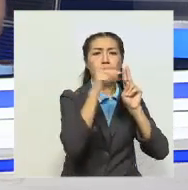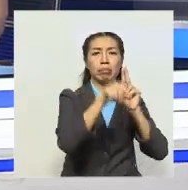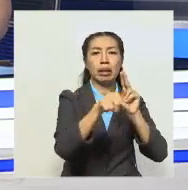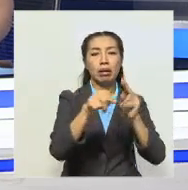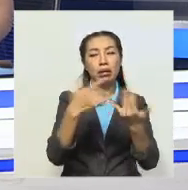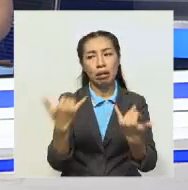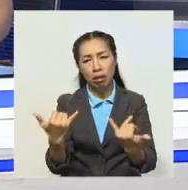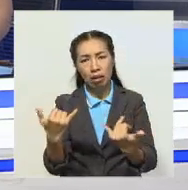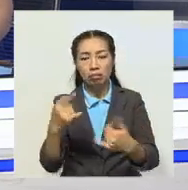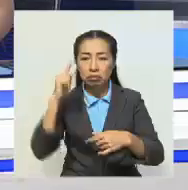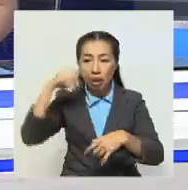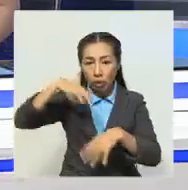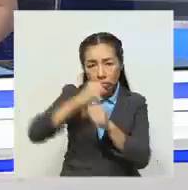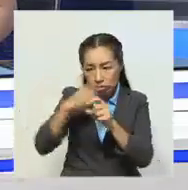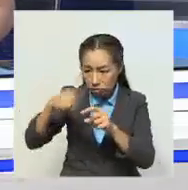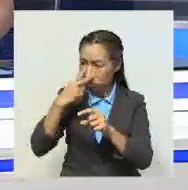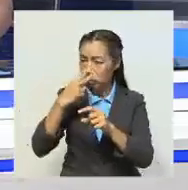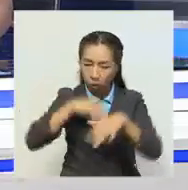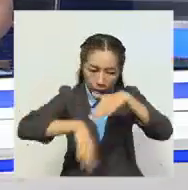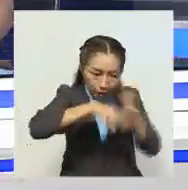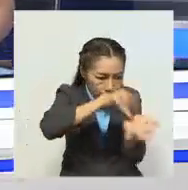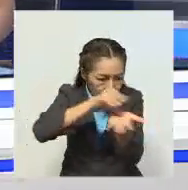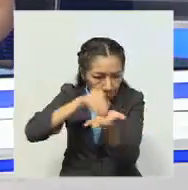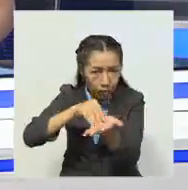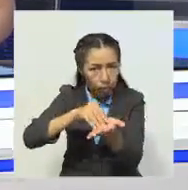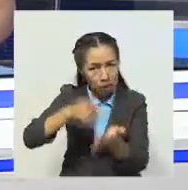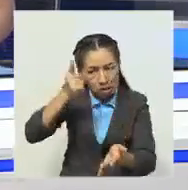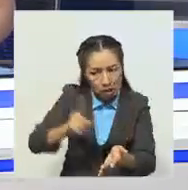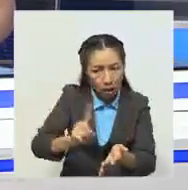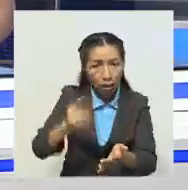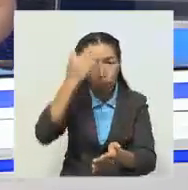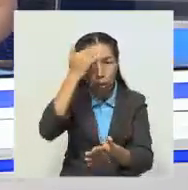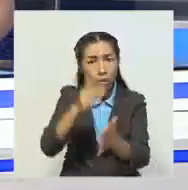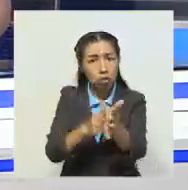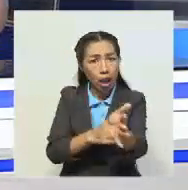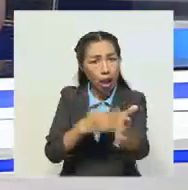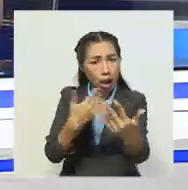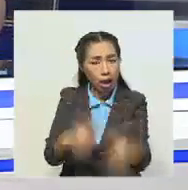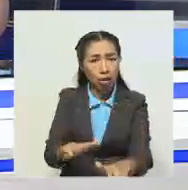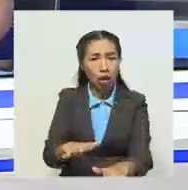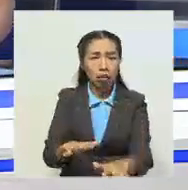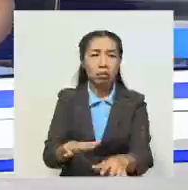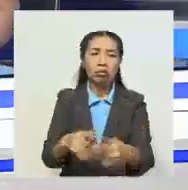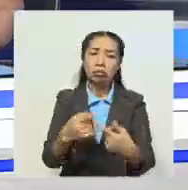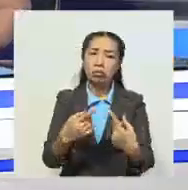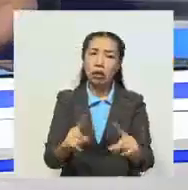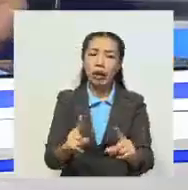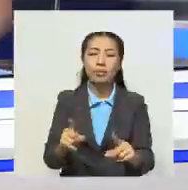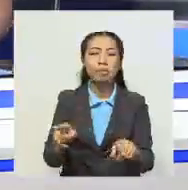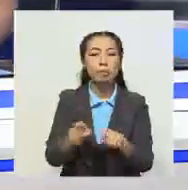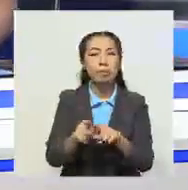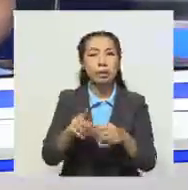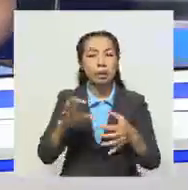ทุกฝ่ายกำลังหาข้อเท็จจริงรวบรวมพยานหลักฐานเนื่องจากว่าเรื่องดังกล่าวผ่านมากินเวลานานพอสมควรแต่ในขณะ